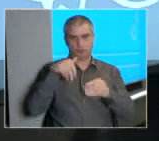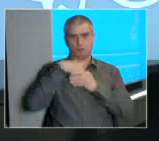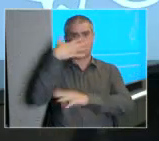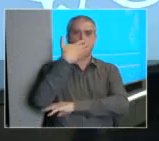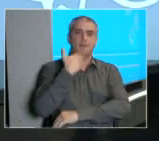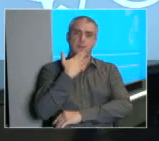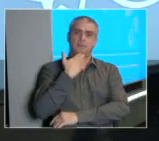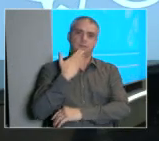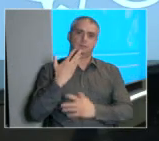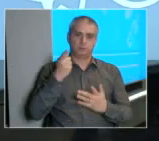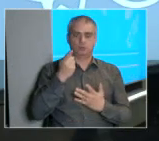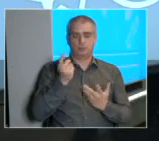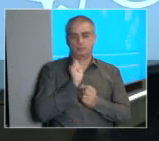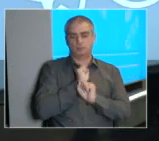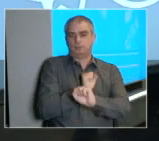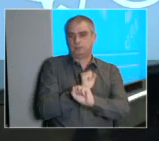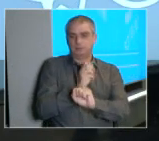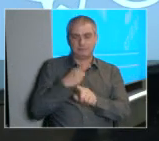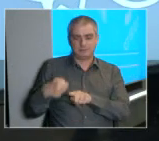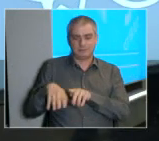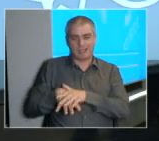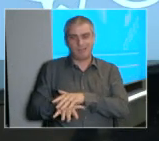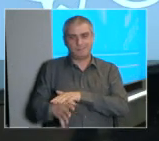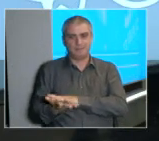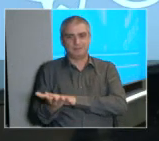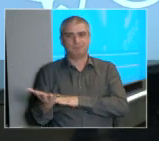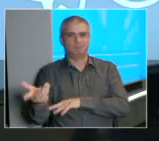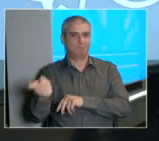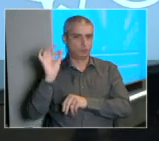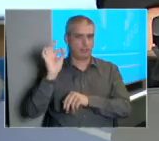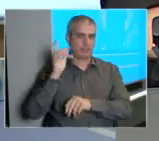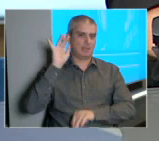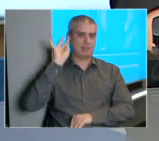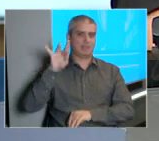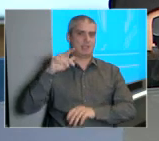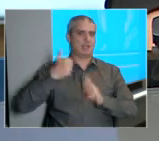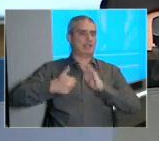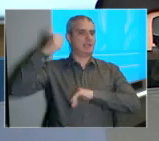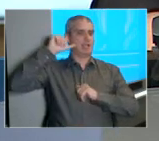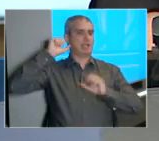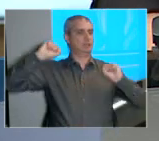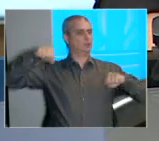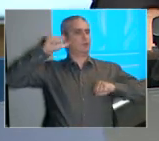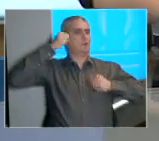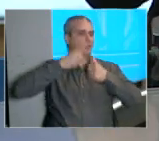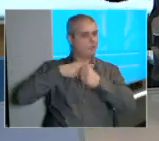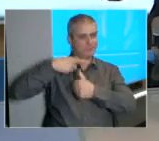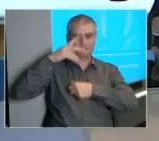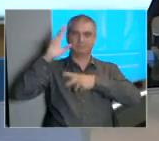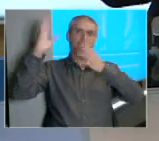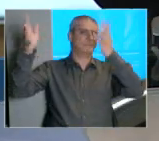במדינת ישראל, כשהוא מחזק בעצם את הזרמים התת-קרקעיים, אבל... שהם בעצם נגד האליטות, נגד